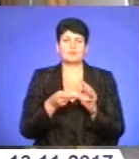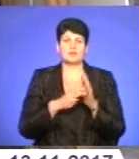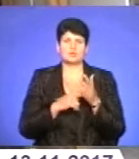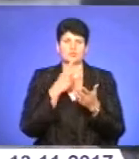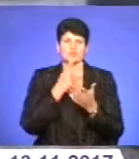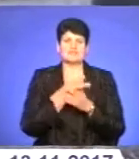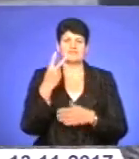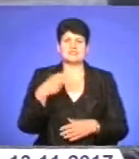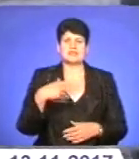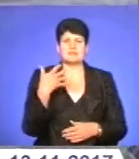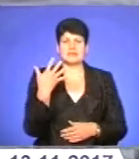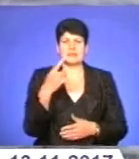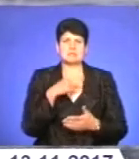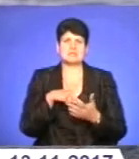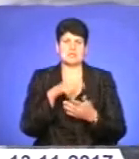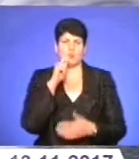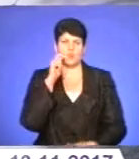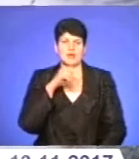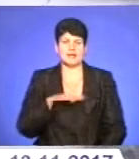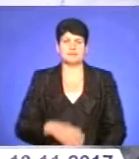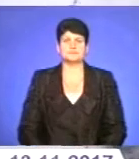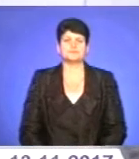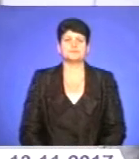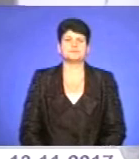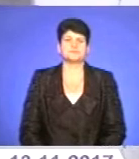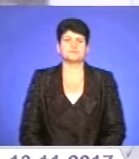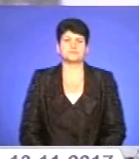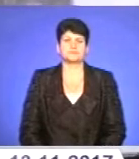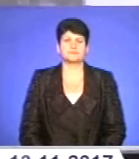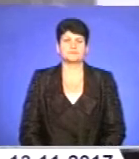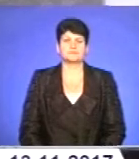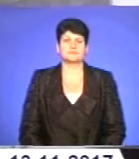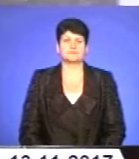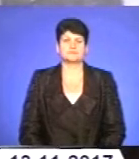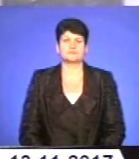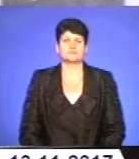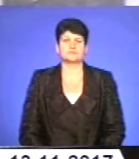у 25 містах України. Тарас Бурак, Андрій Бодак, Вісті ТТБ.